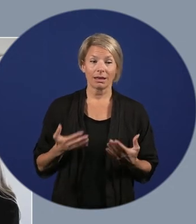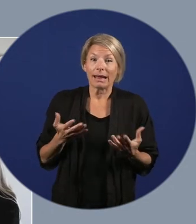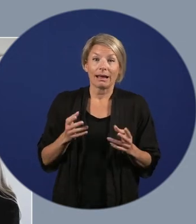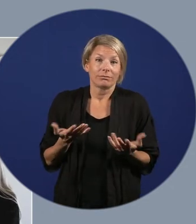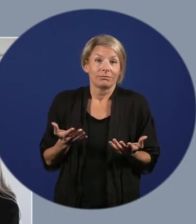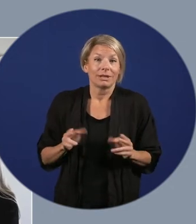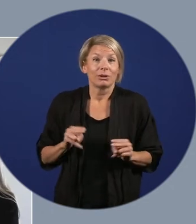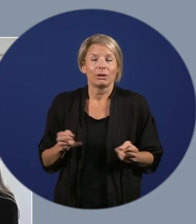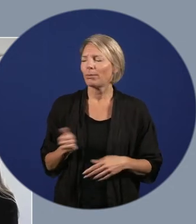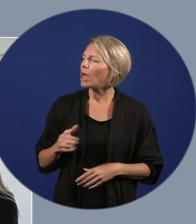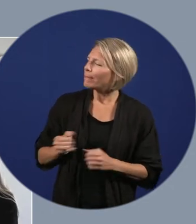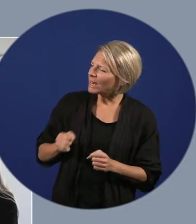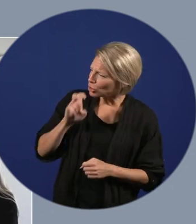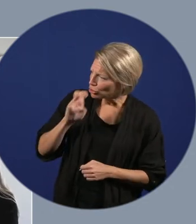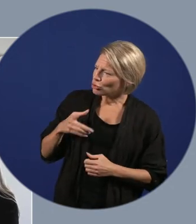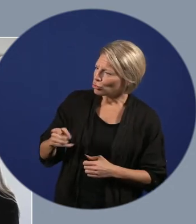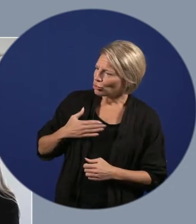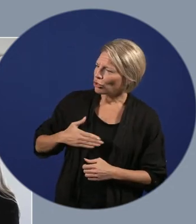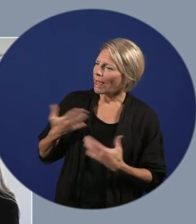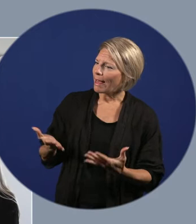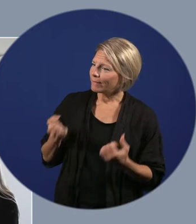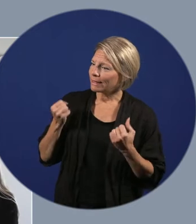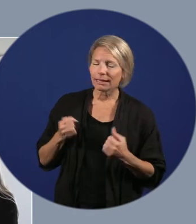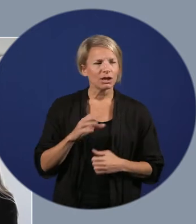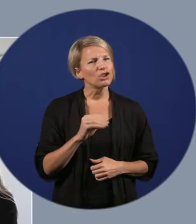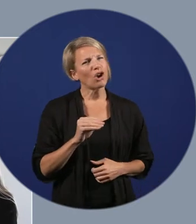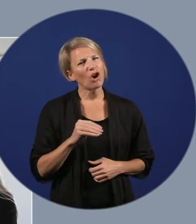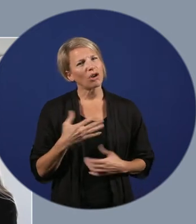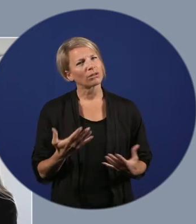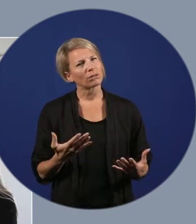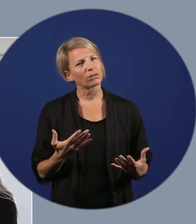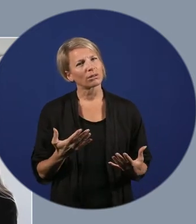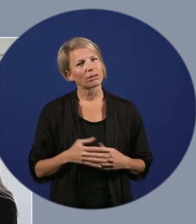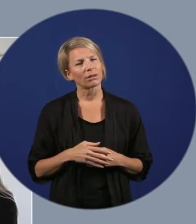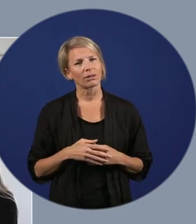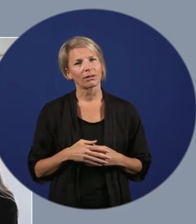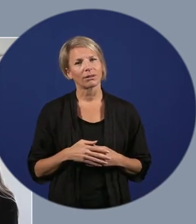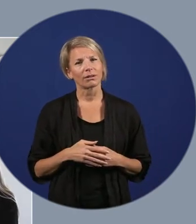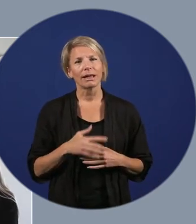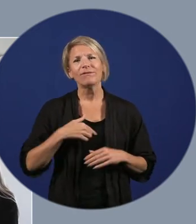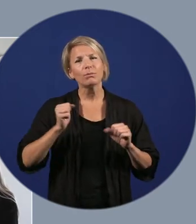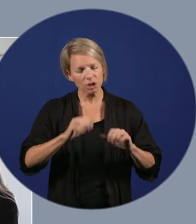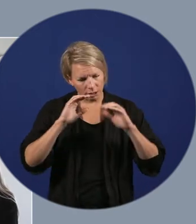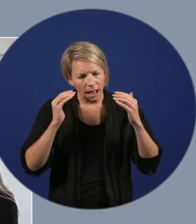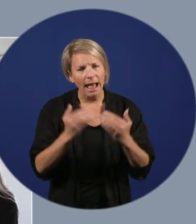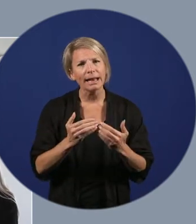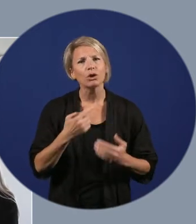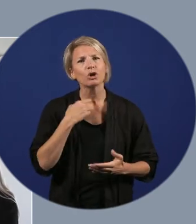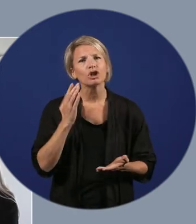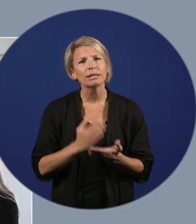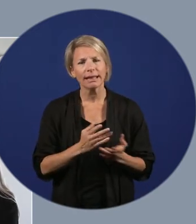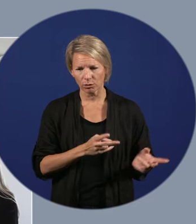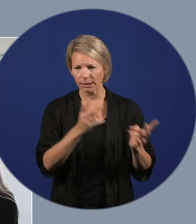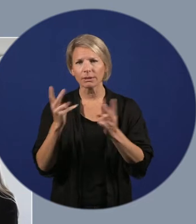det är viktigt. Varför då? Ja, vi delar ju så att säga... Ja, värna om rösträtten, demokratin.